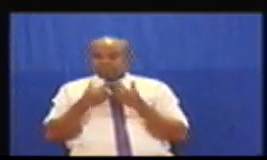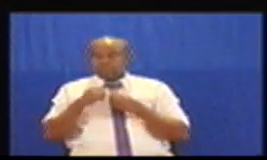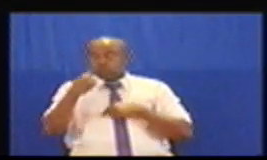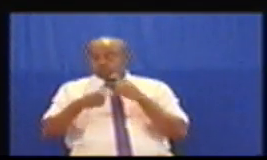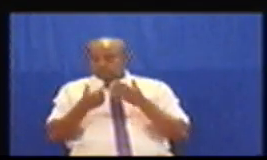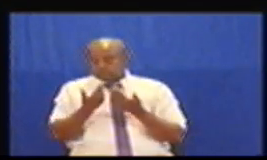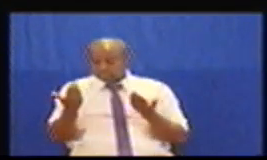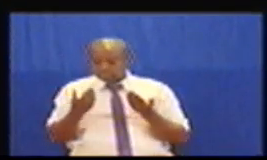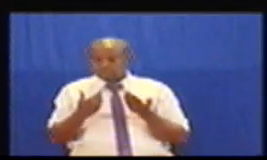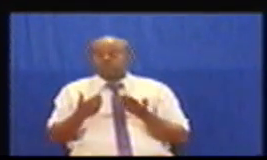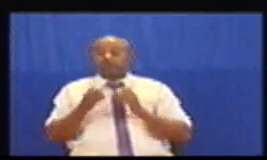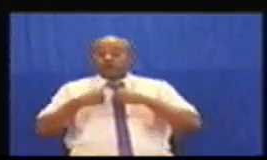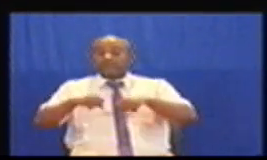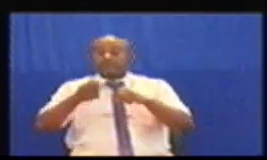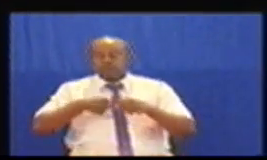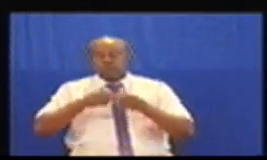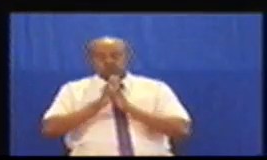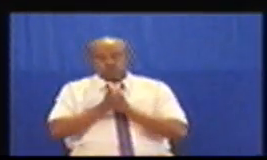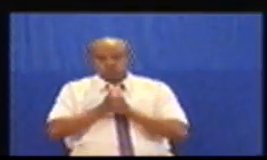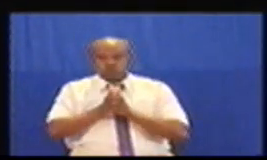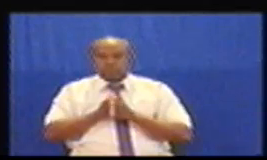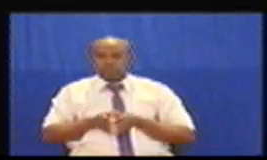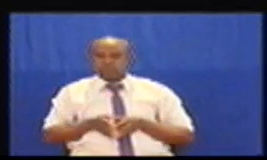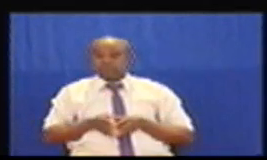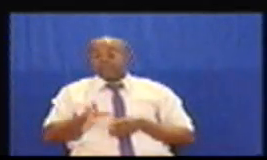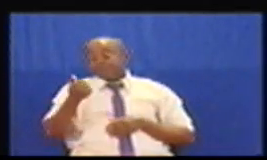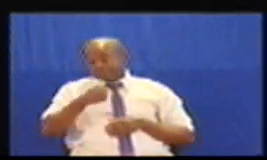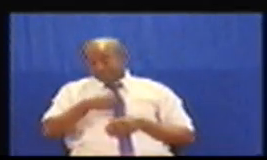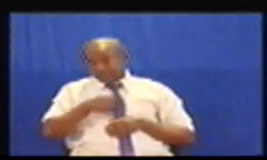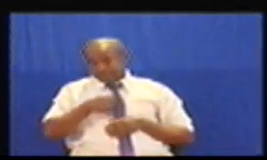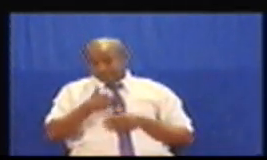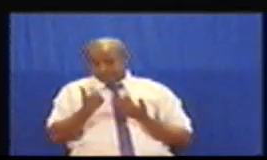tutaendelea kuyatekeleza. Mimi kama waziri